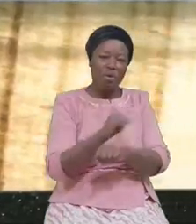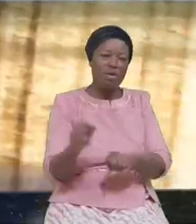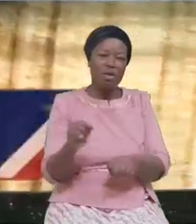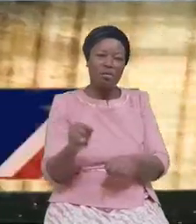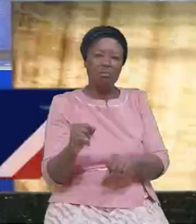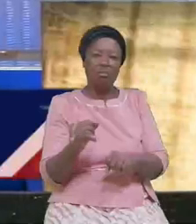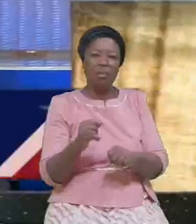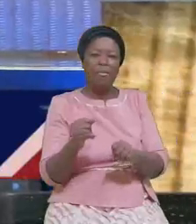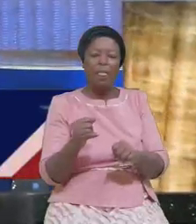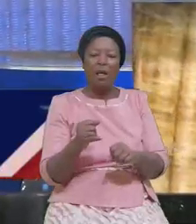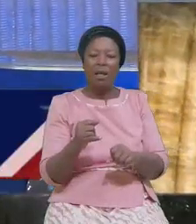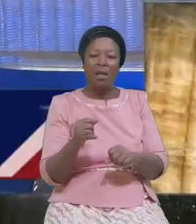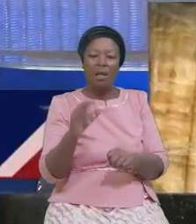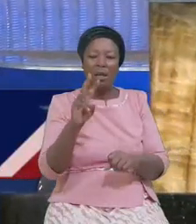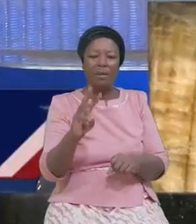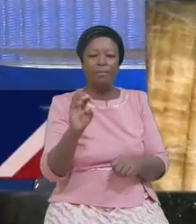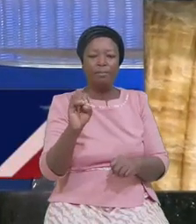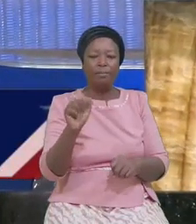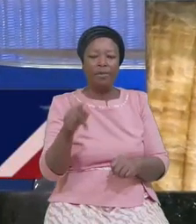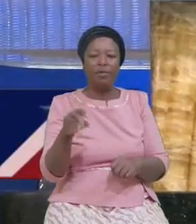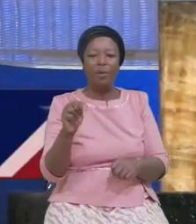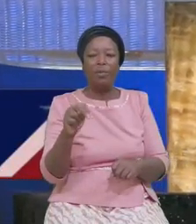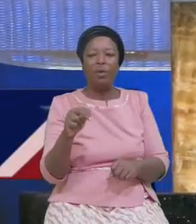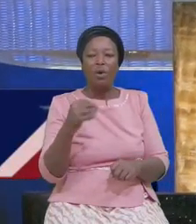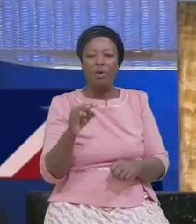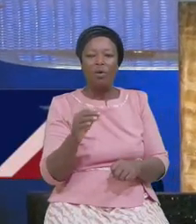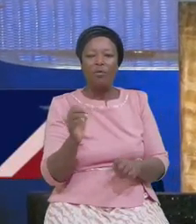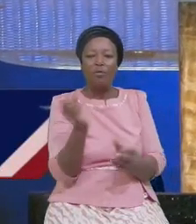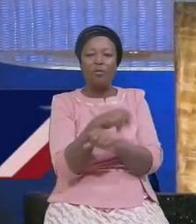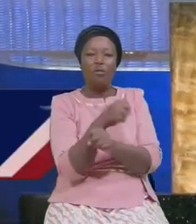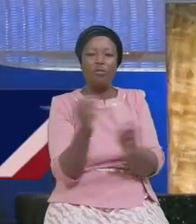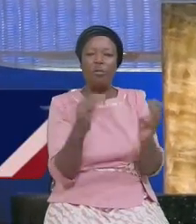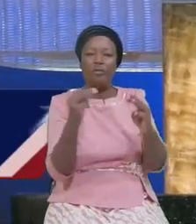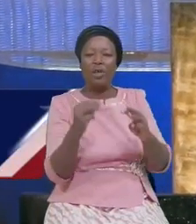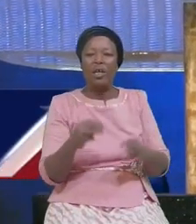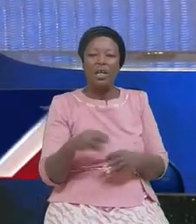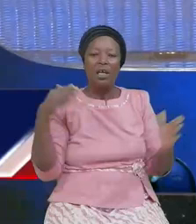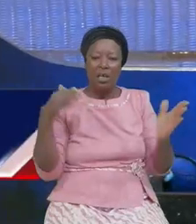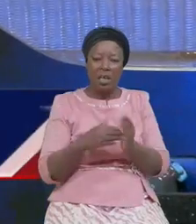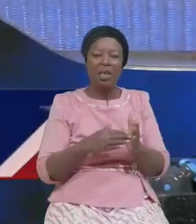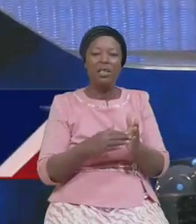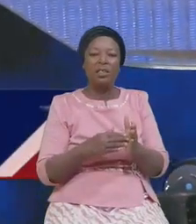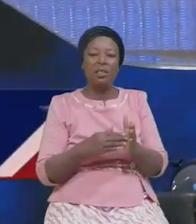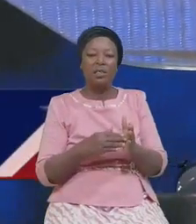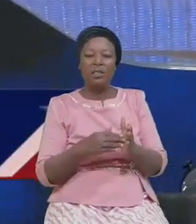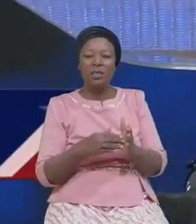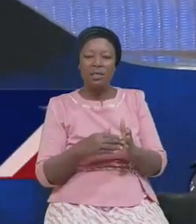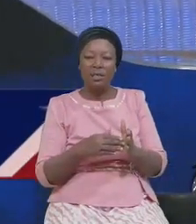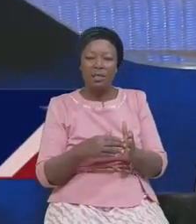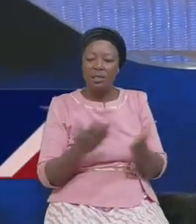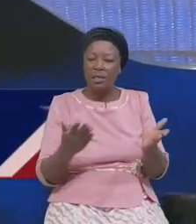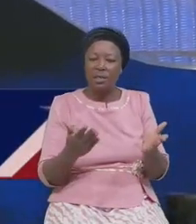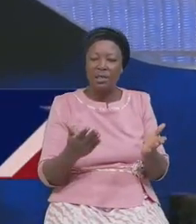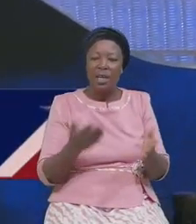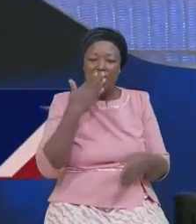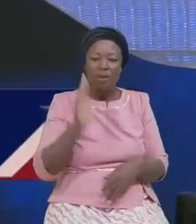l'arme de conquête dans la bataille contre la mondanité. La mondanité, ce n'est pas seulement faire mettre les